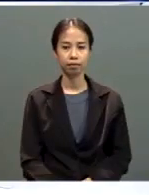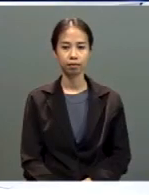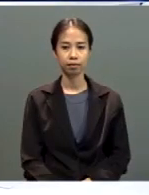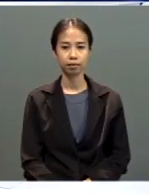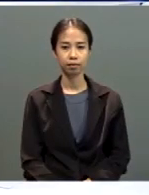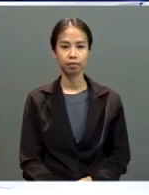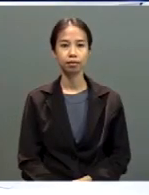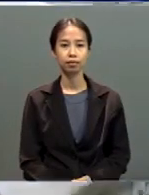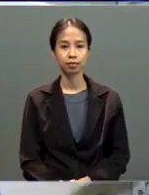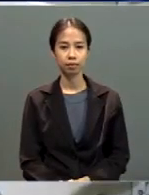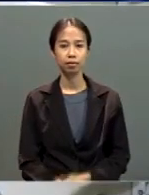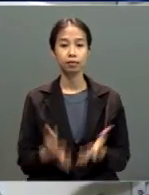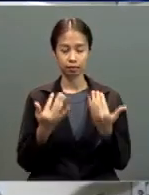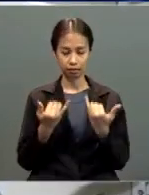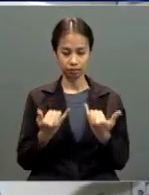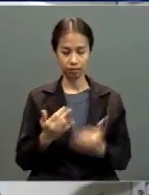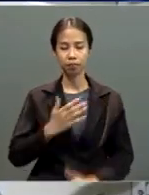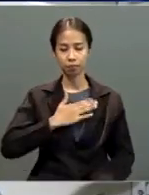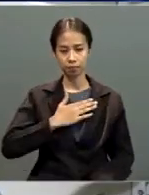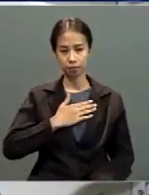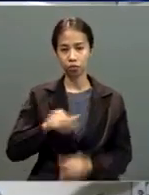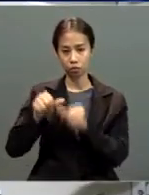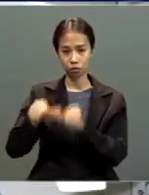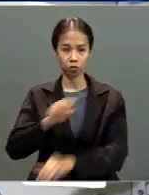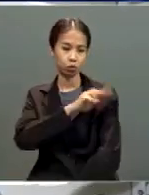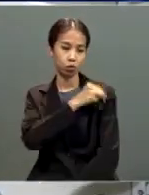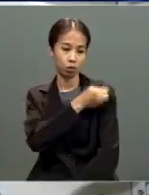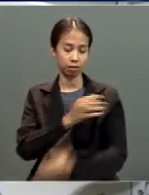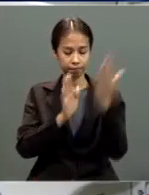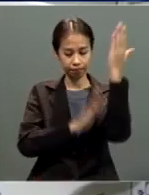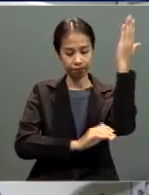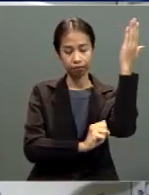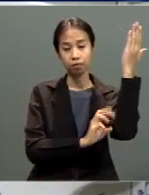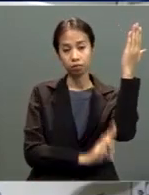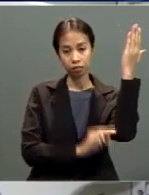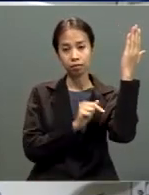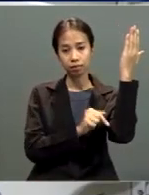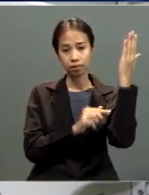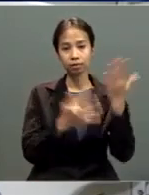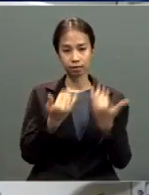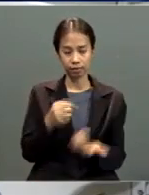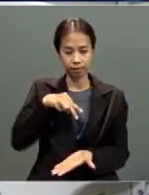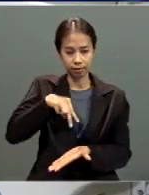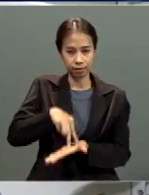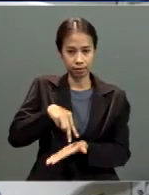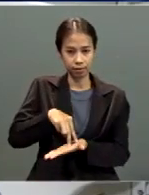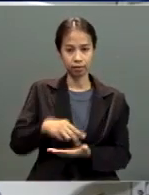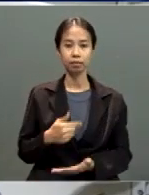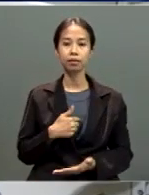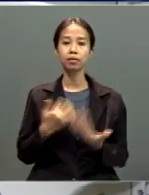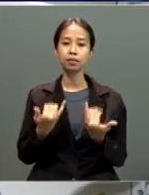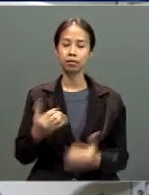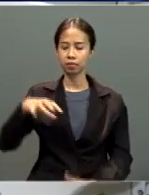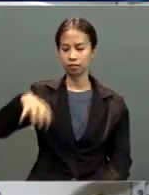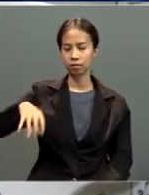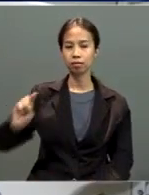ครับขณะนี้ผมอยู่ที่โรงพยาบาลท่าโรงช้างจังหวัดสุราษฎร์ธานีนะครับซึ่งจุดที่ผมยืนอยู่นี้เป็นอาคารหลังใหม่ของท